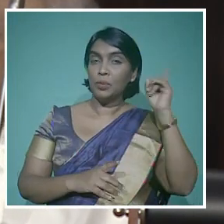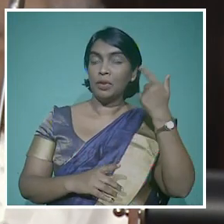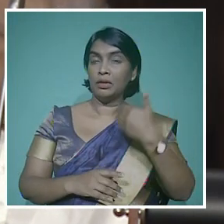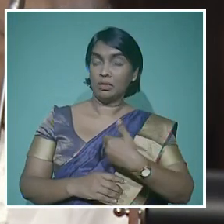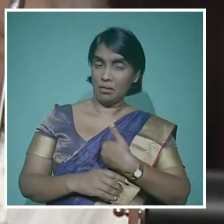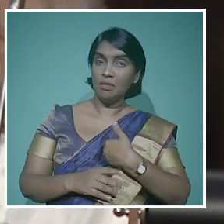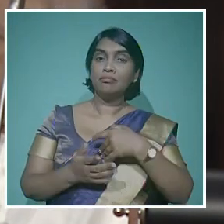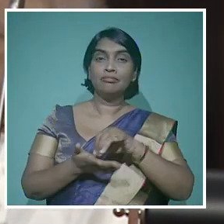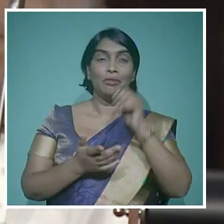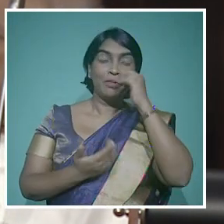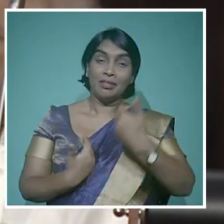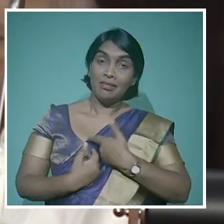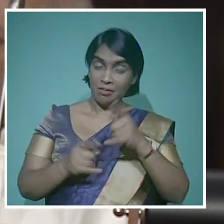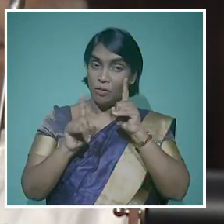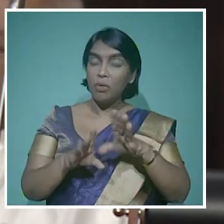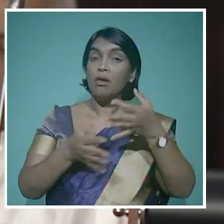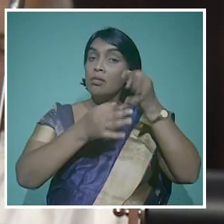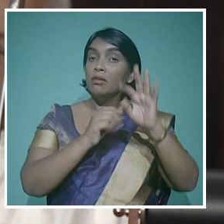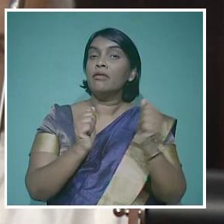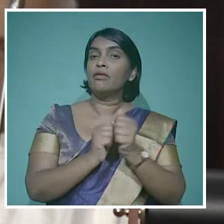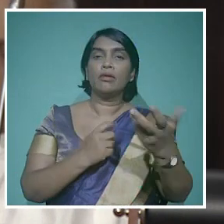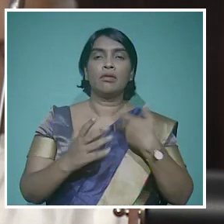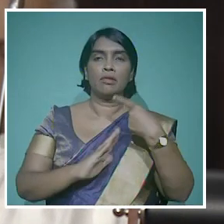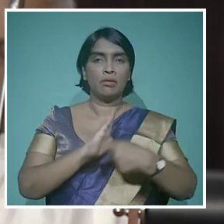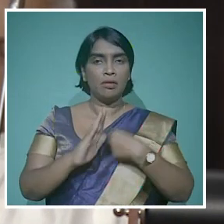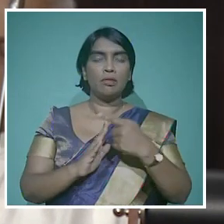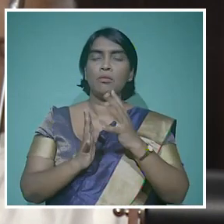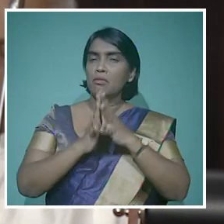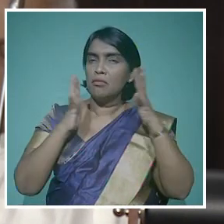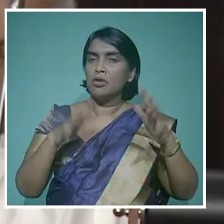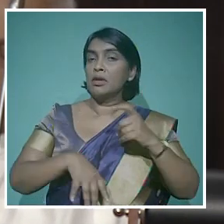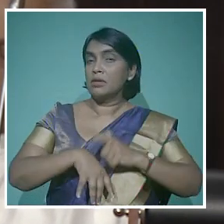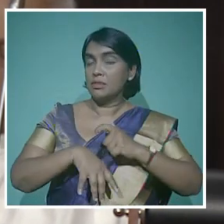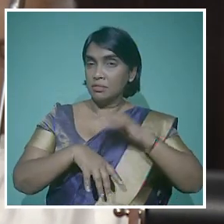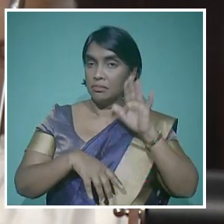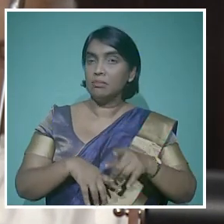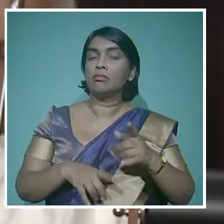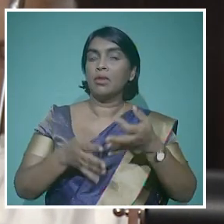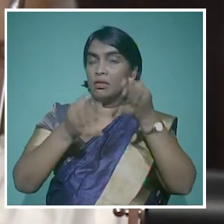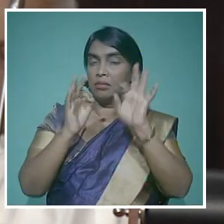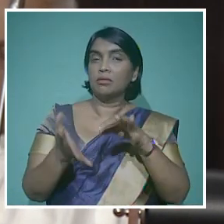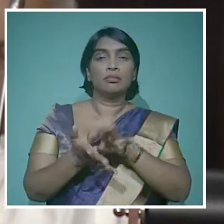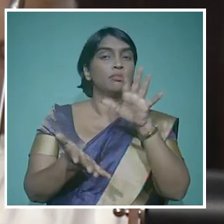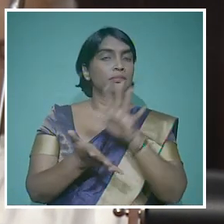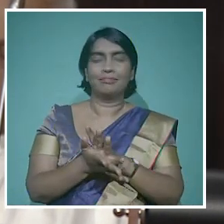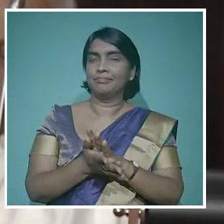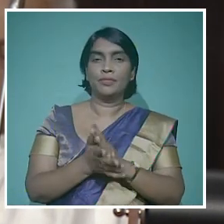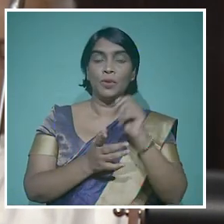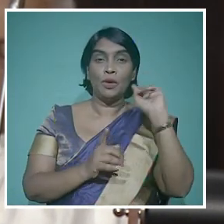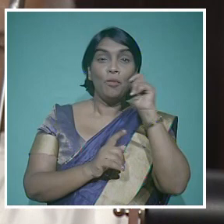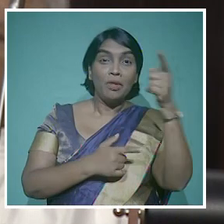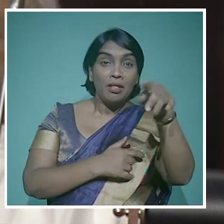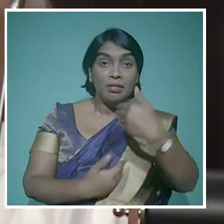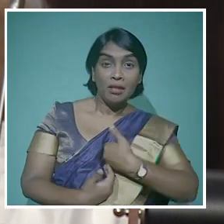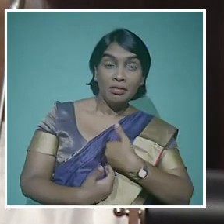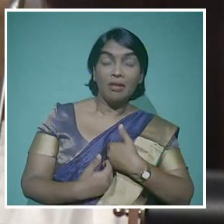තීන්දුවද, එහෙම නැත්නම් නිවැරදි තීන්දුවද? අපේ රටේ බොහෝ අවස්ථාවල සිදු වුණේ නිවැරදි තීන්දුව වෙනුවට ජනප්‍රිය තීන්දුව